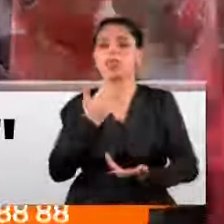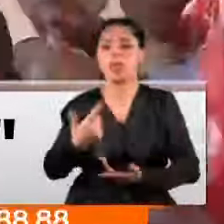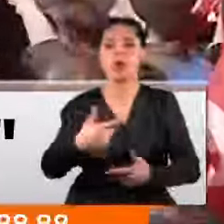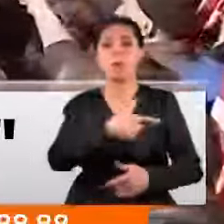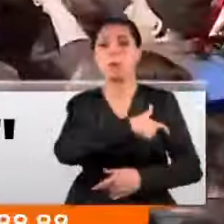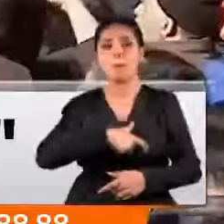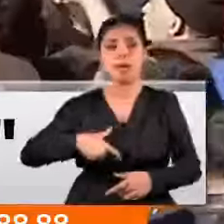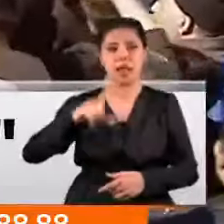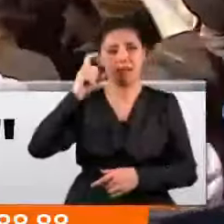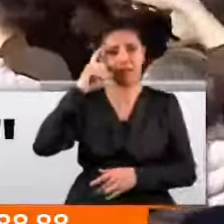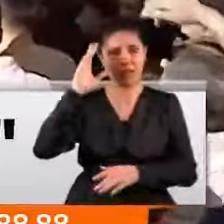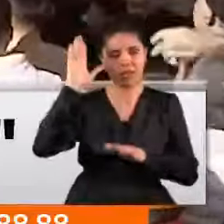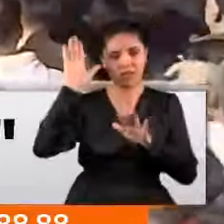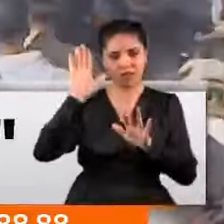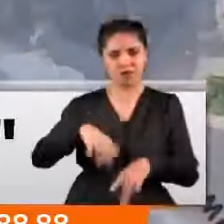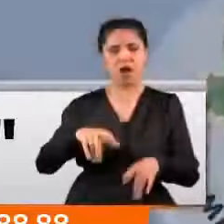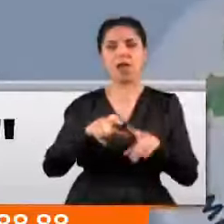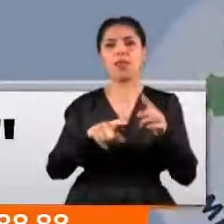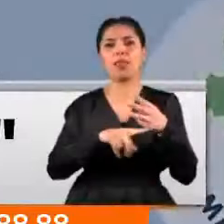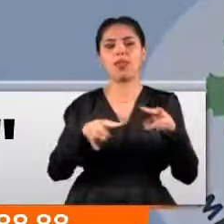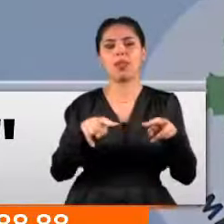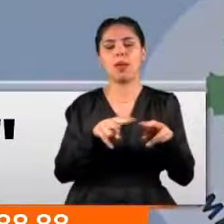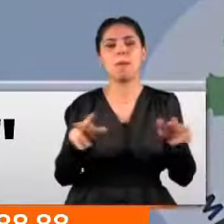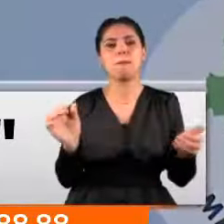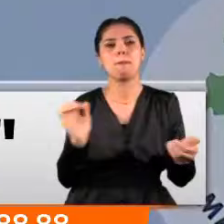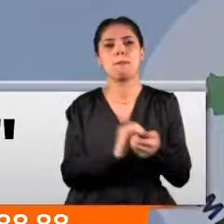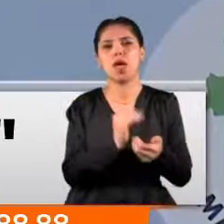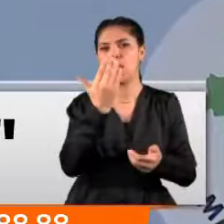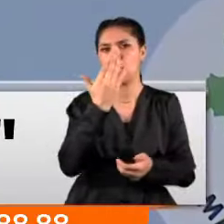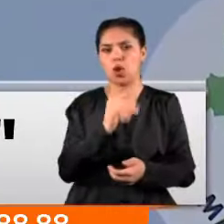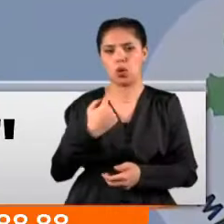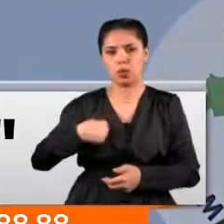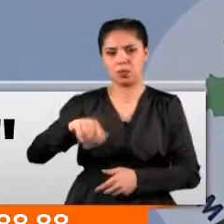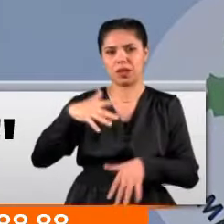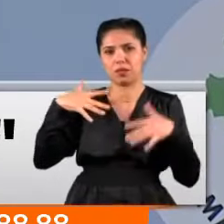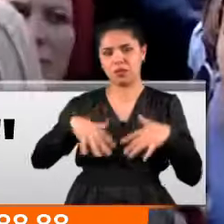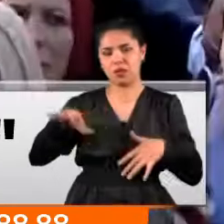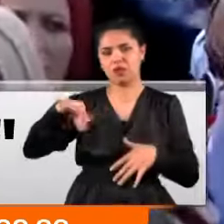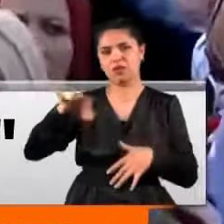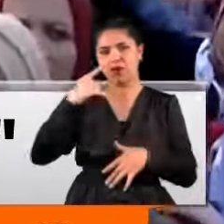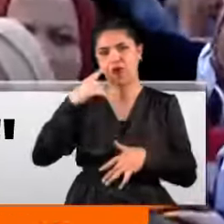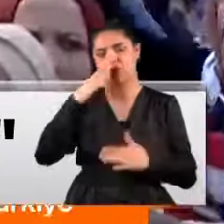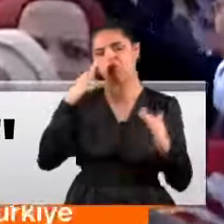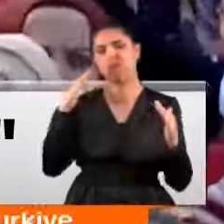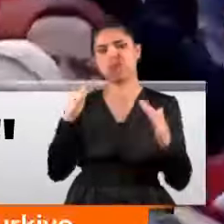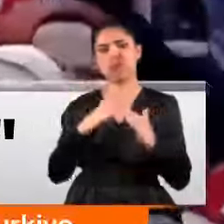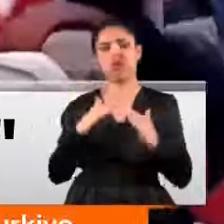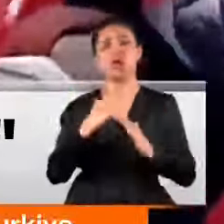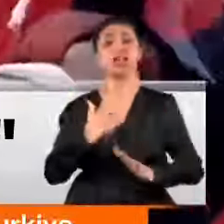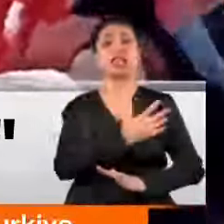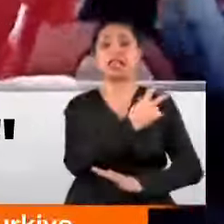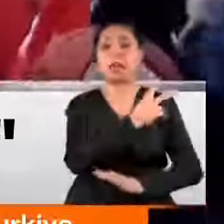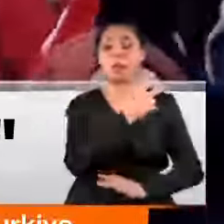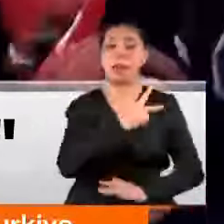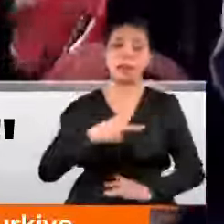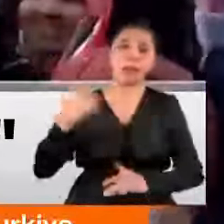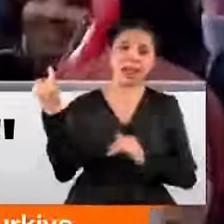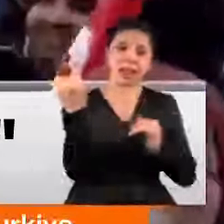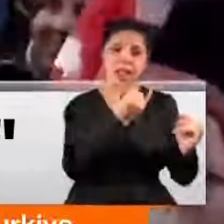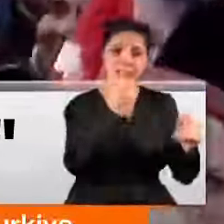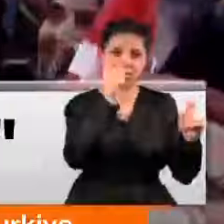olup demlemek yok. Demlemek bizim Rize çayından olur. CHP'li belediyeleri